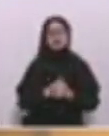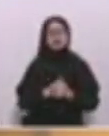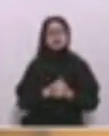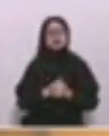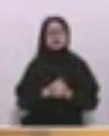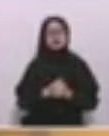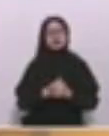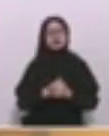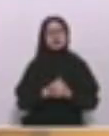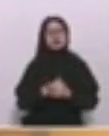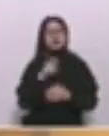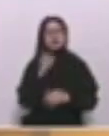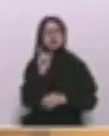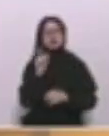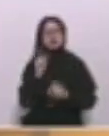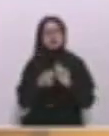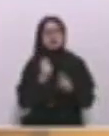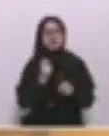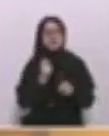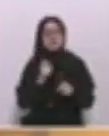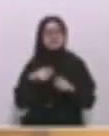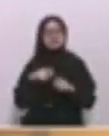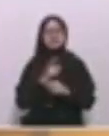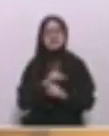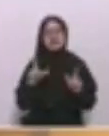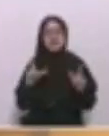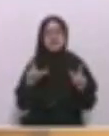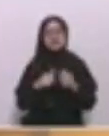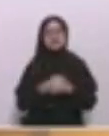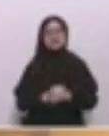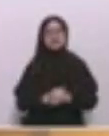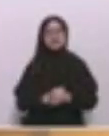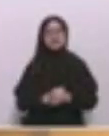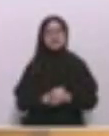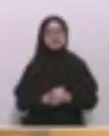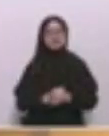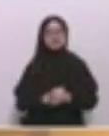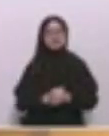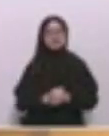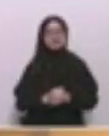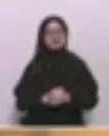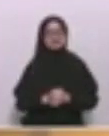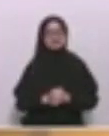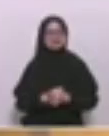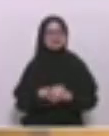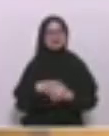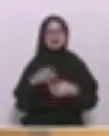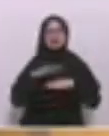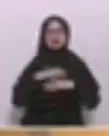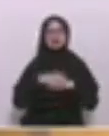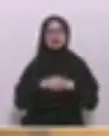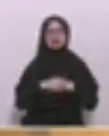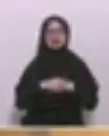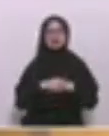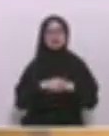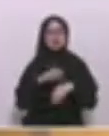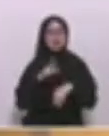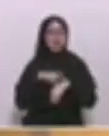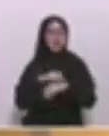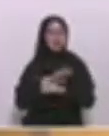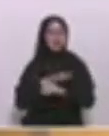uji untuk kelayakannya waktu habis Terima kasih saya mau bilang sebenarnya keutanyarakat kita itu soal